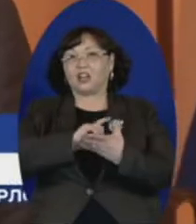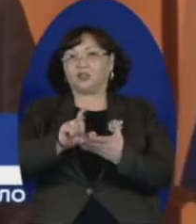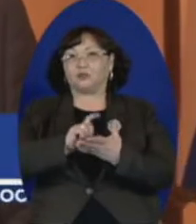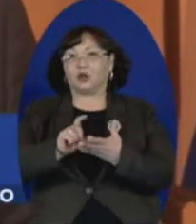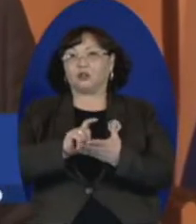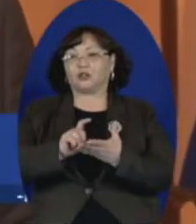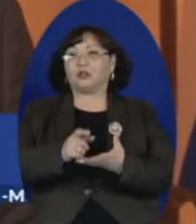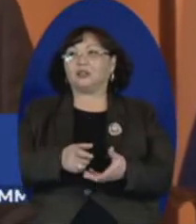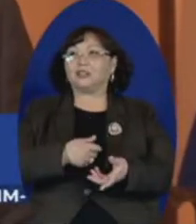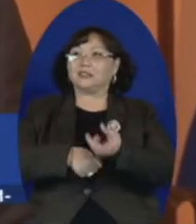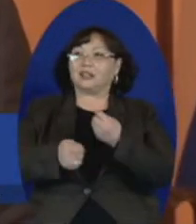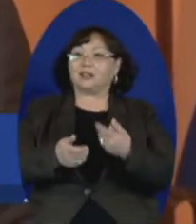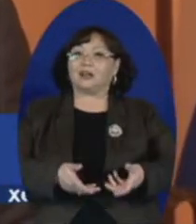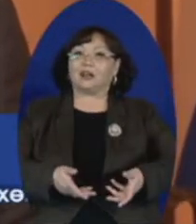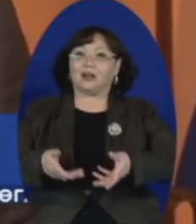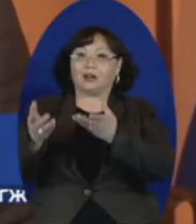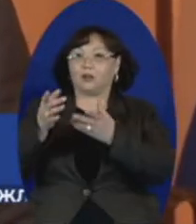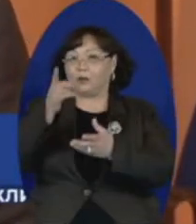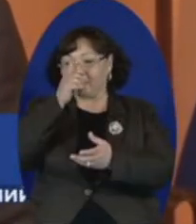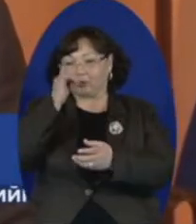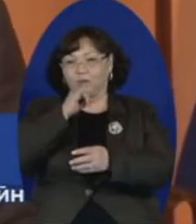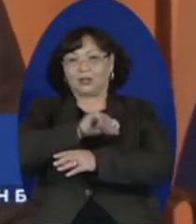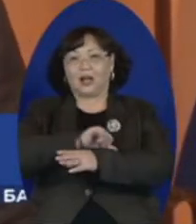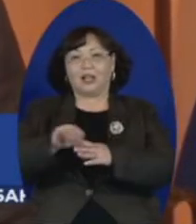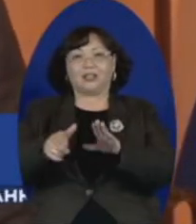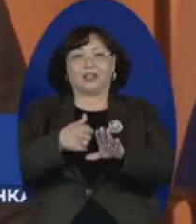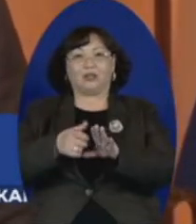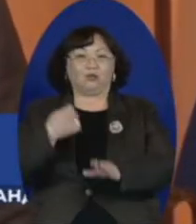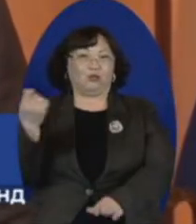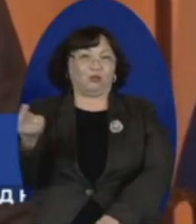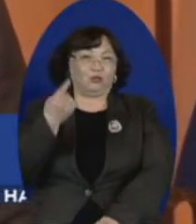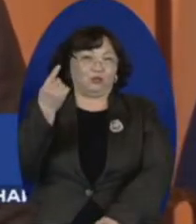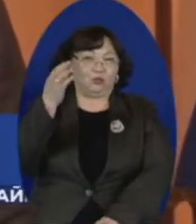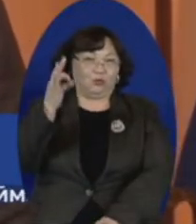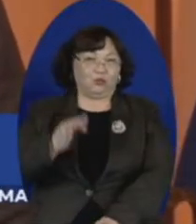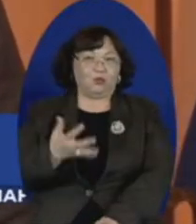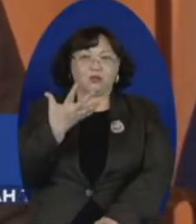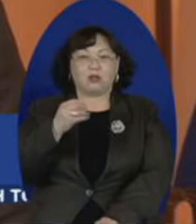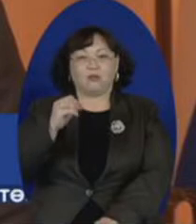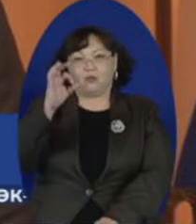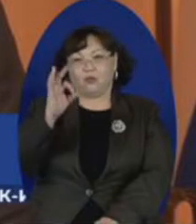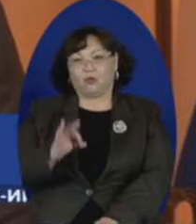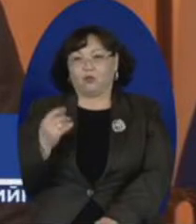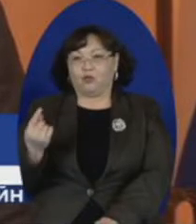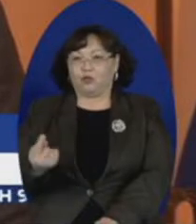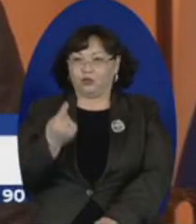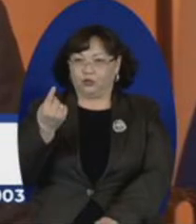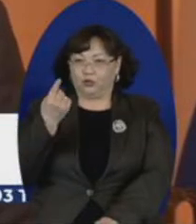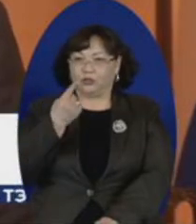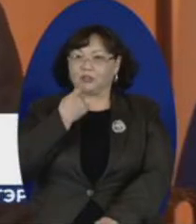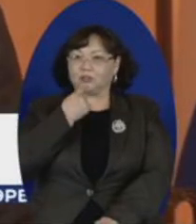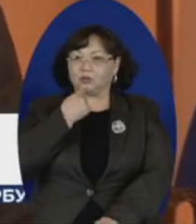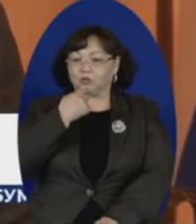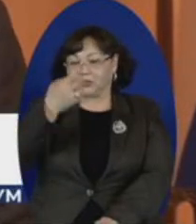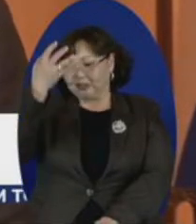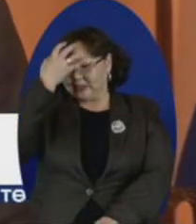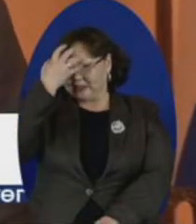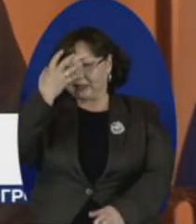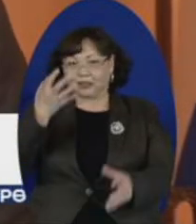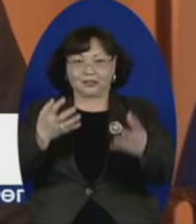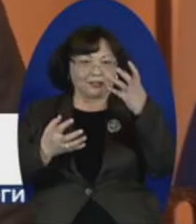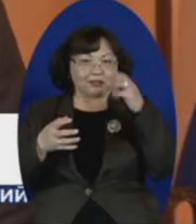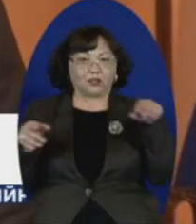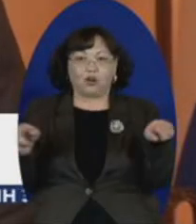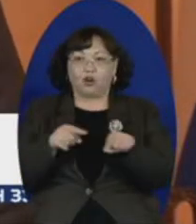гаргахад Оросын албаны улсын гайлийн татвар маш өндөр байдаг. 50%-тай. Тийм учраас энэ засгийн газар хоорондын хуралдаан дээр